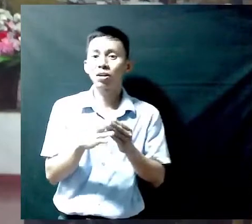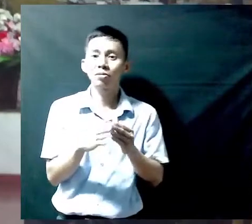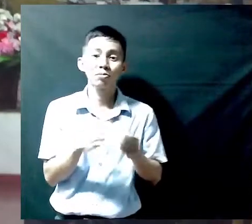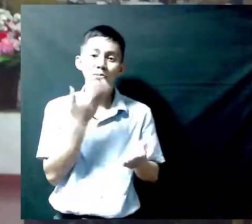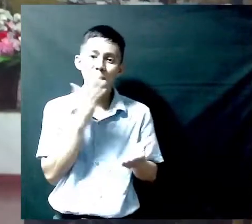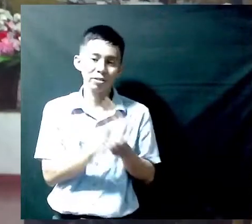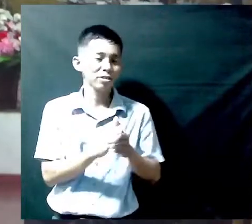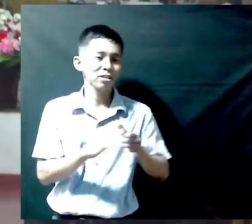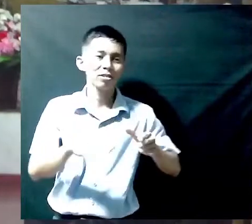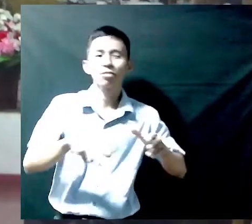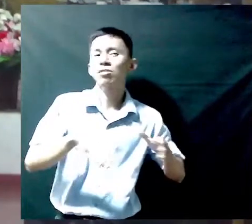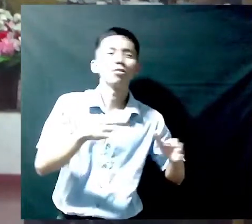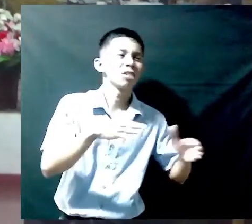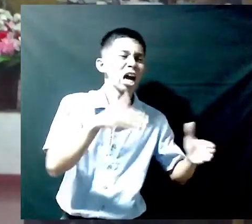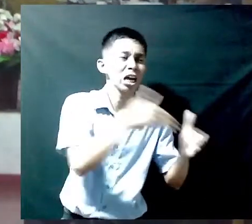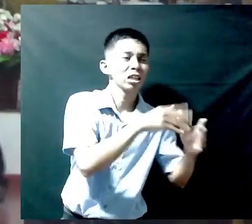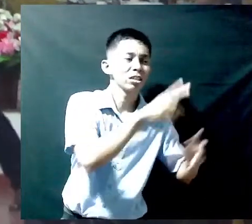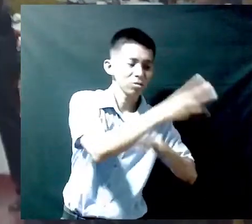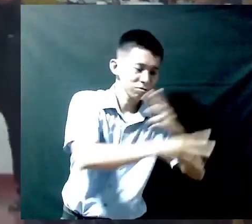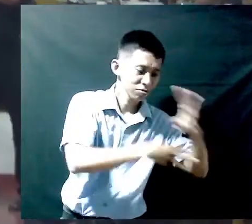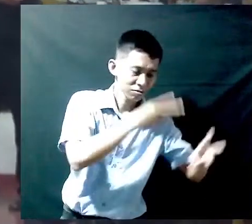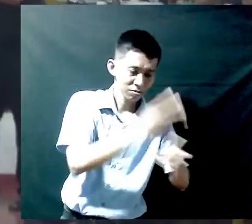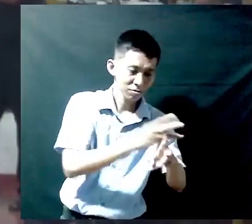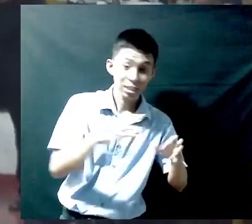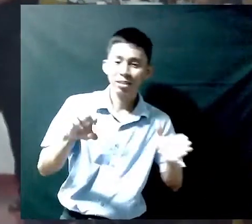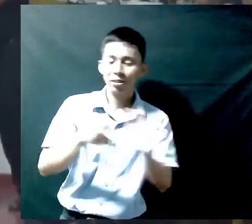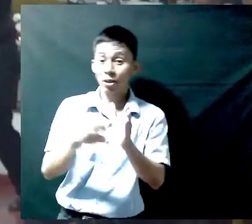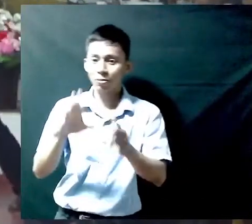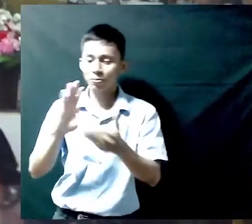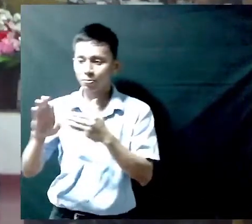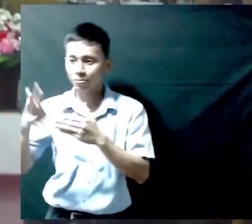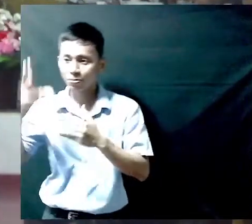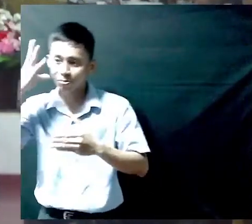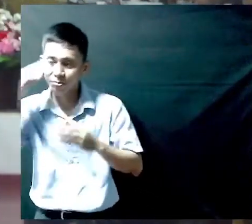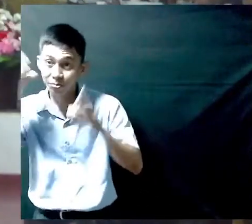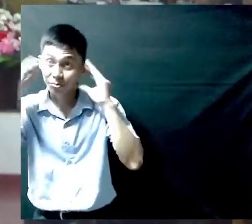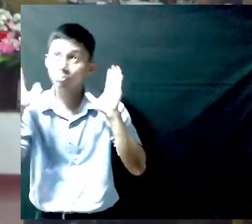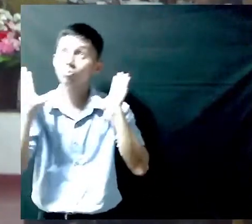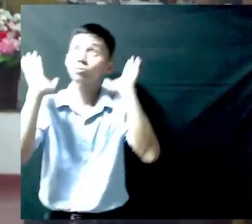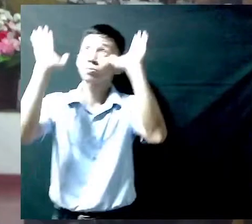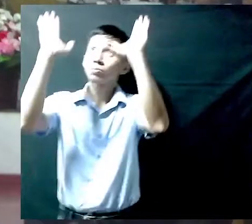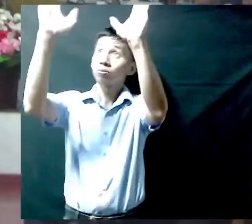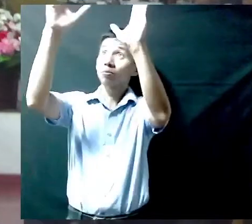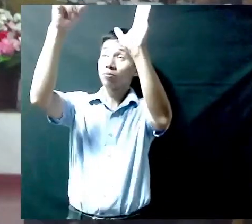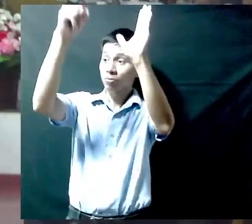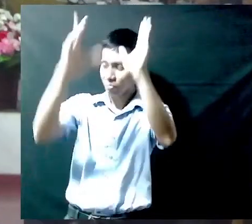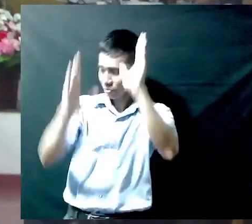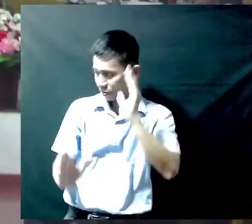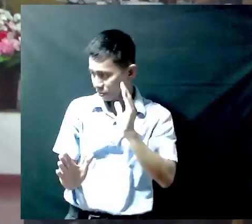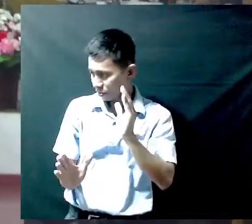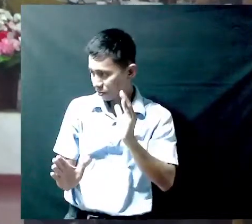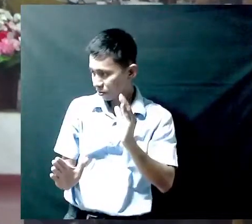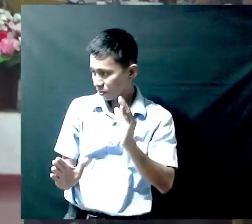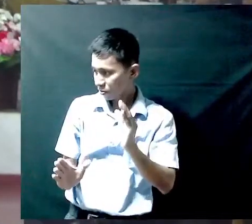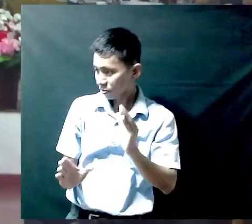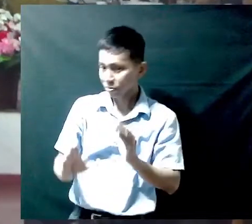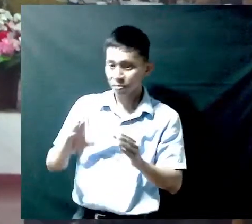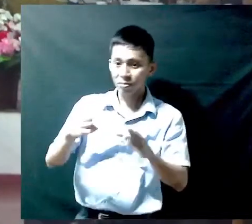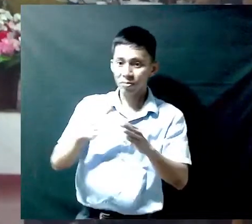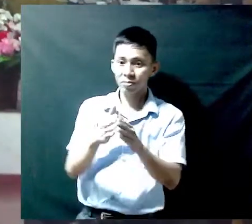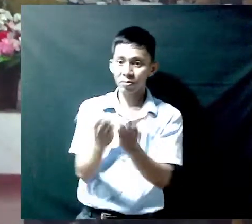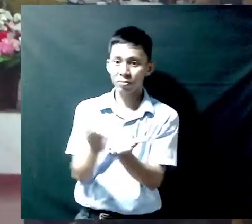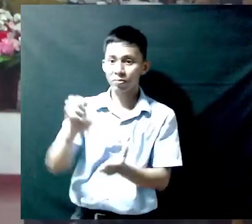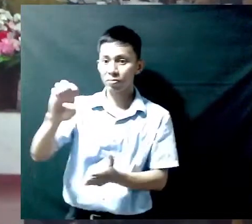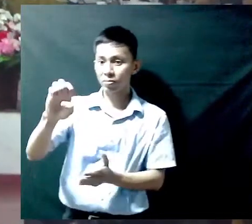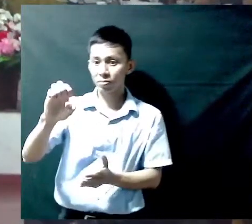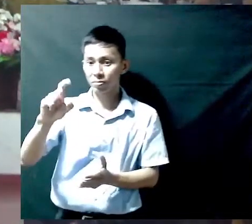Rod of Moses, the rod of Moses. But when Moses gave it to God, yung later part ng Exodus, it was called the